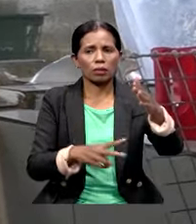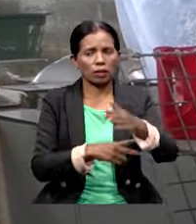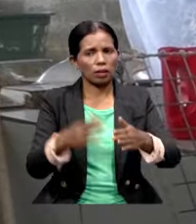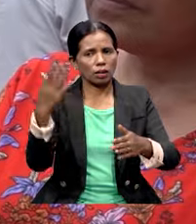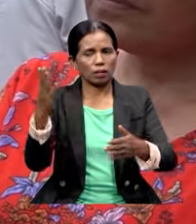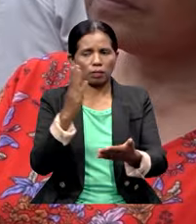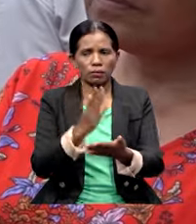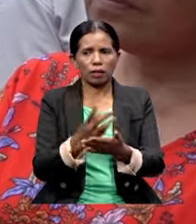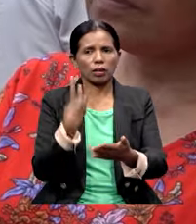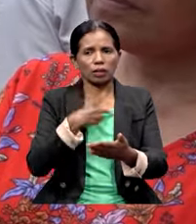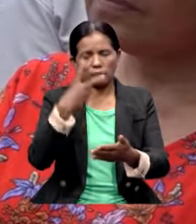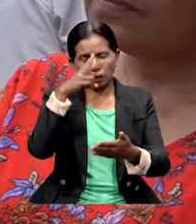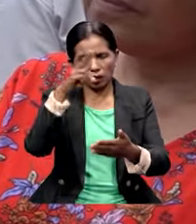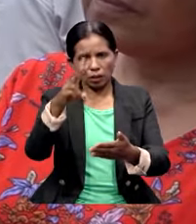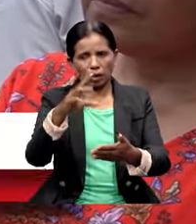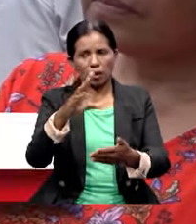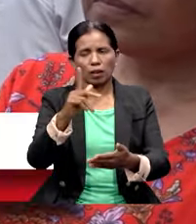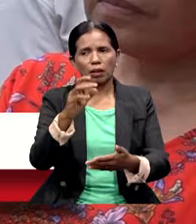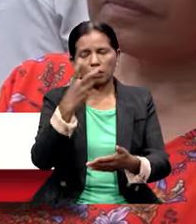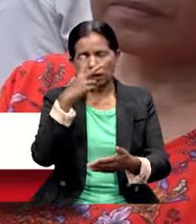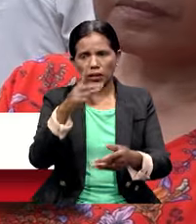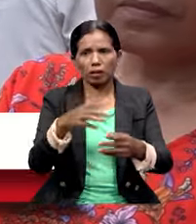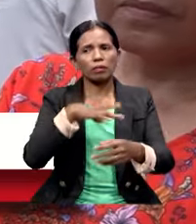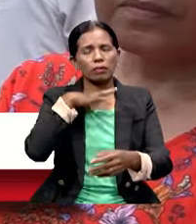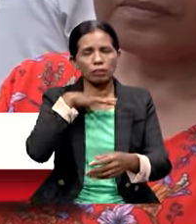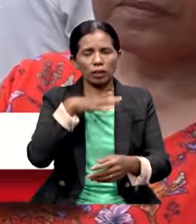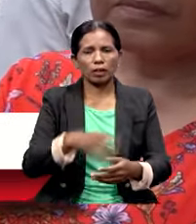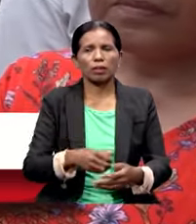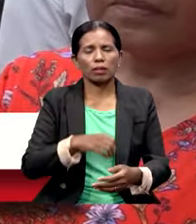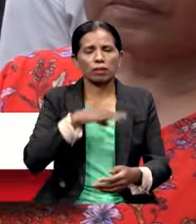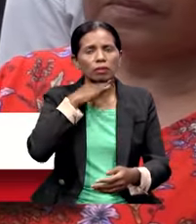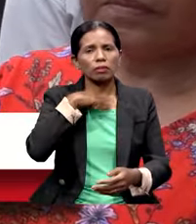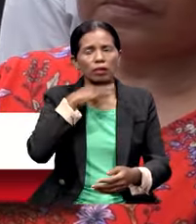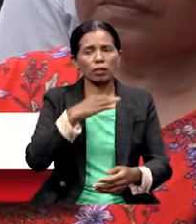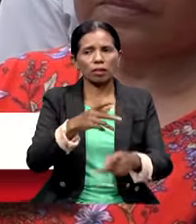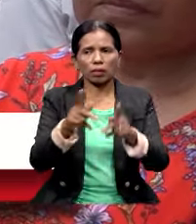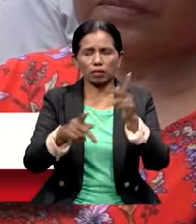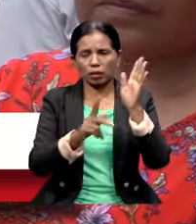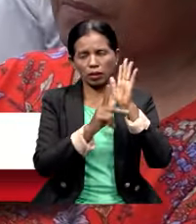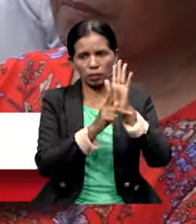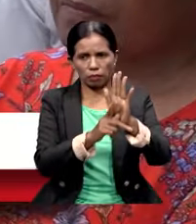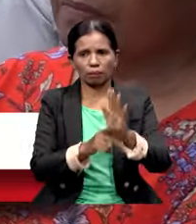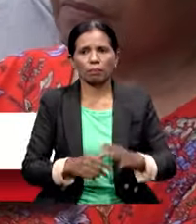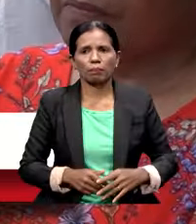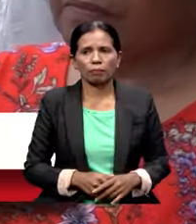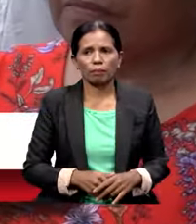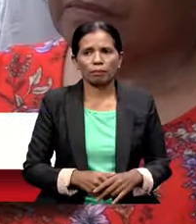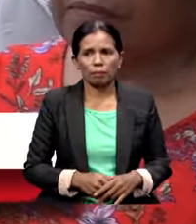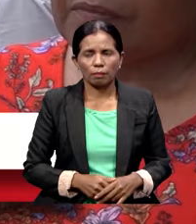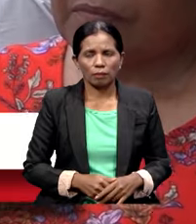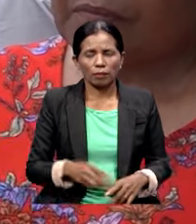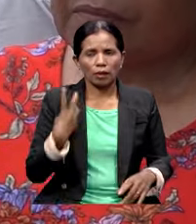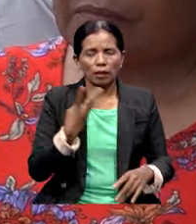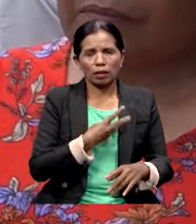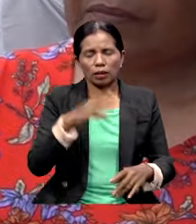para tidak ne ita sebali utang kampung baru para ita hari fahi ne bema ka maluk sira hato ke shamai ne teras para buka